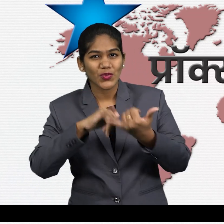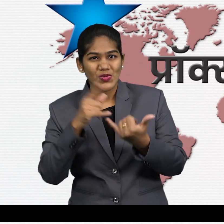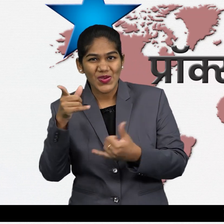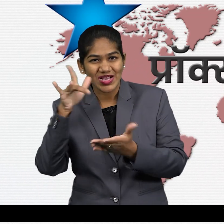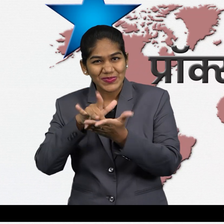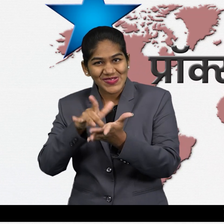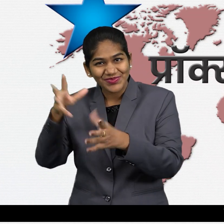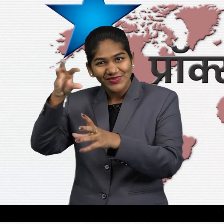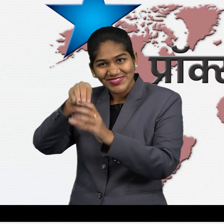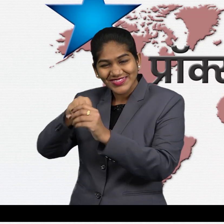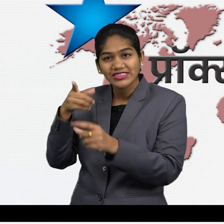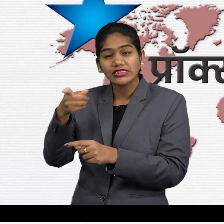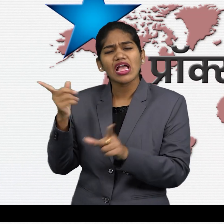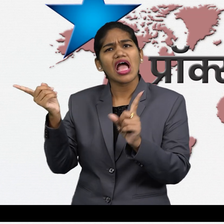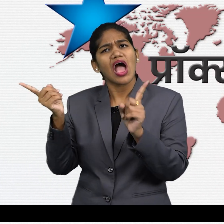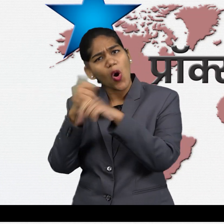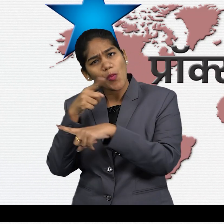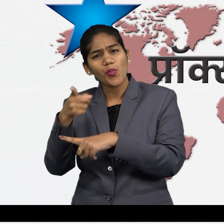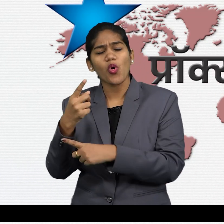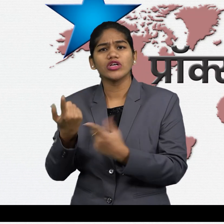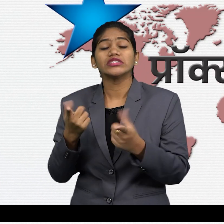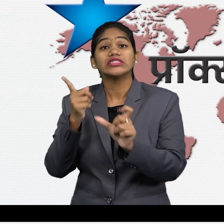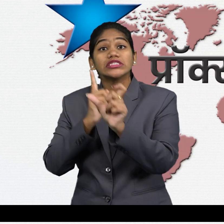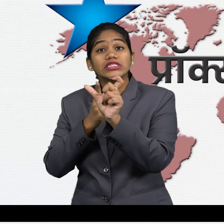तुर्कस्तान, ग्रीस